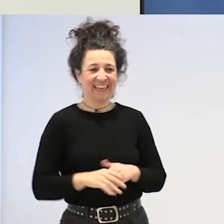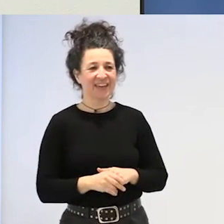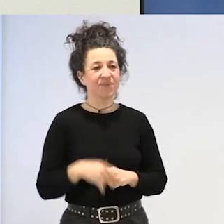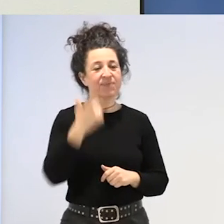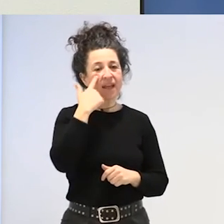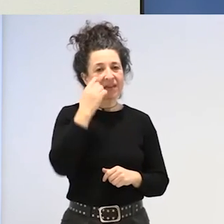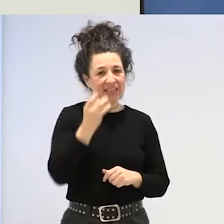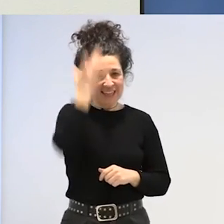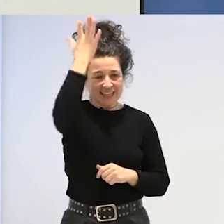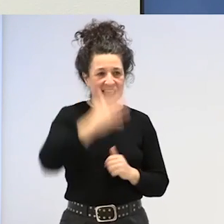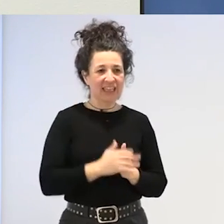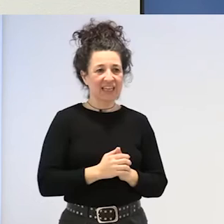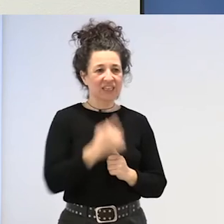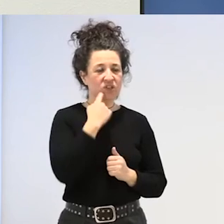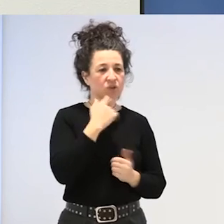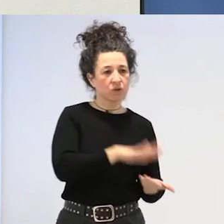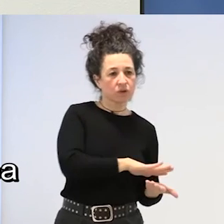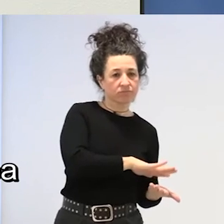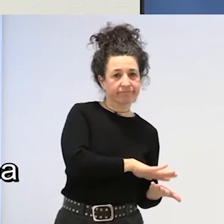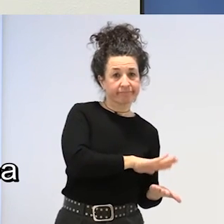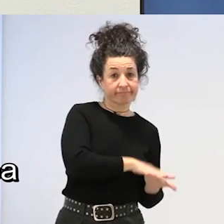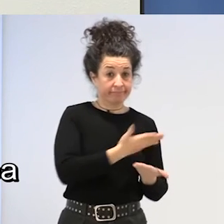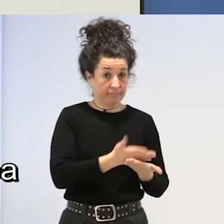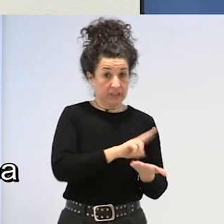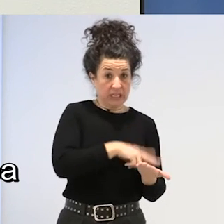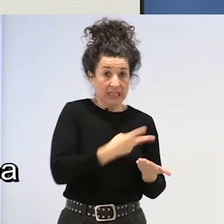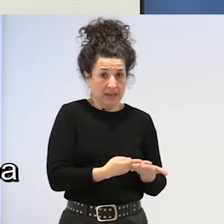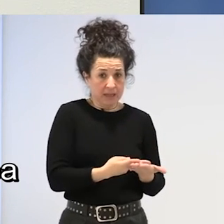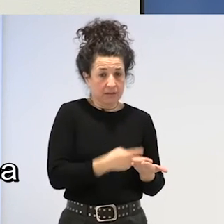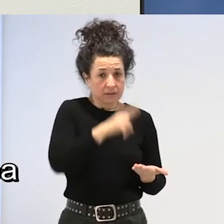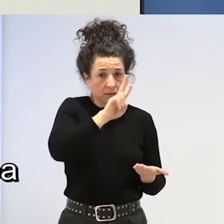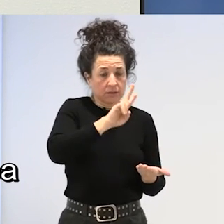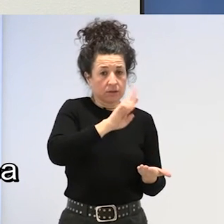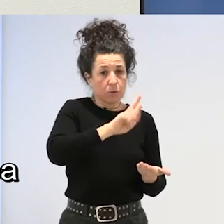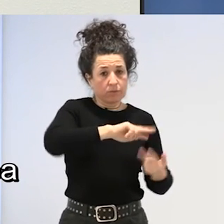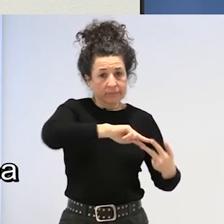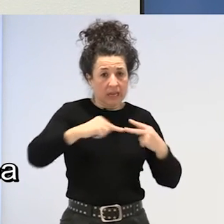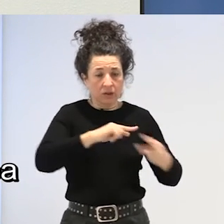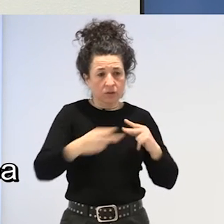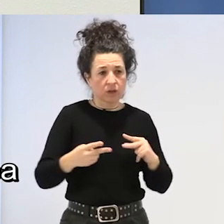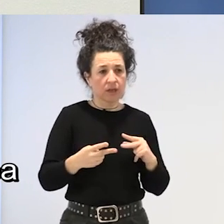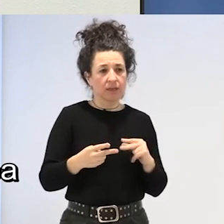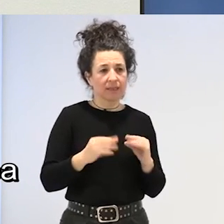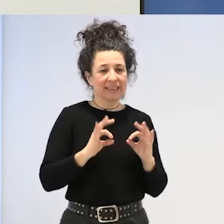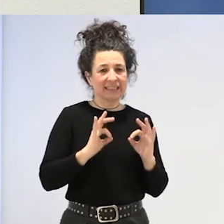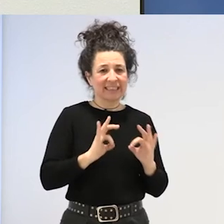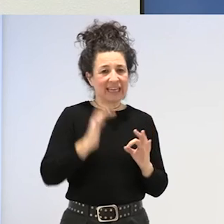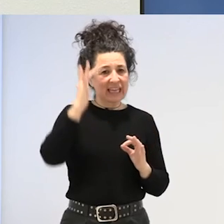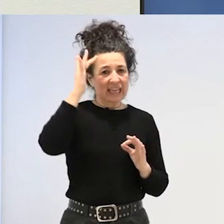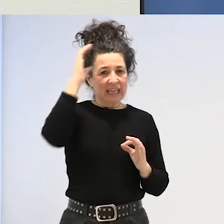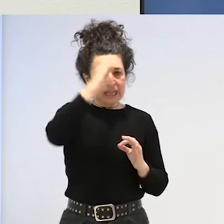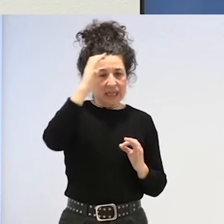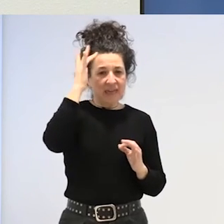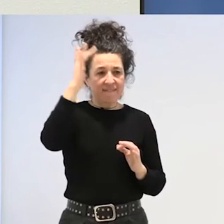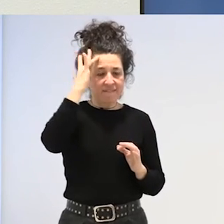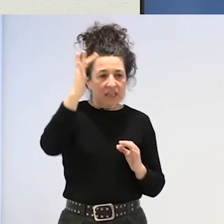Nire okurritzen zait, zuhitzutzailea izin da, imaginatzen dut, zientzia fikzioa zehazki itzultzea nahiko